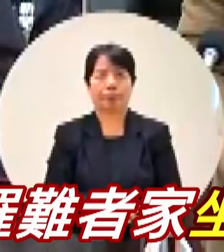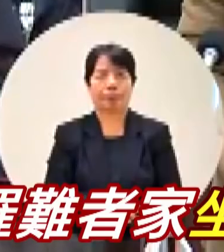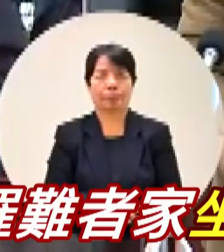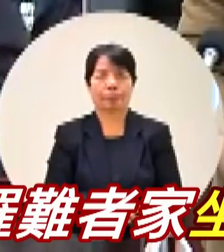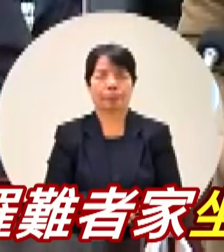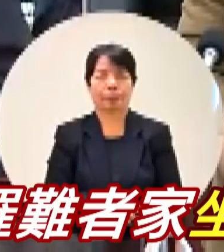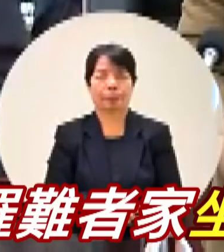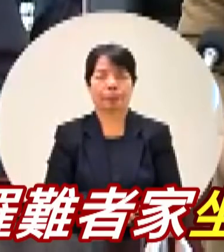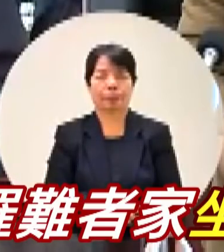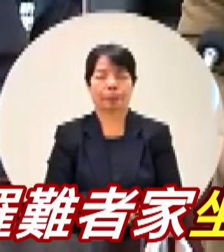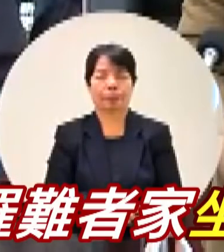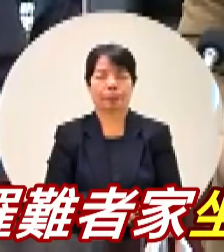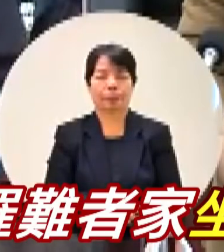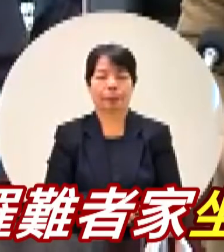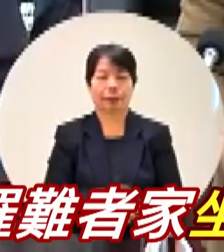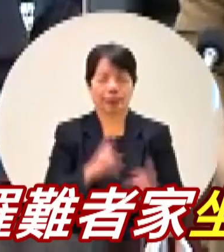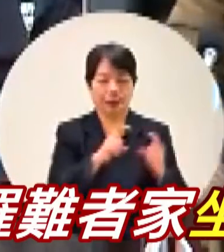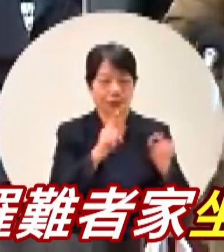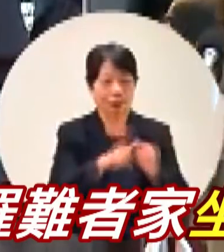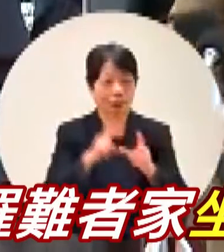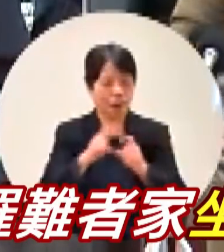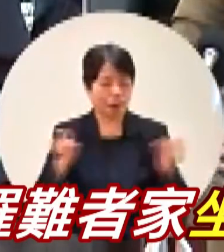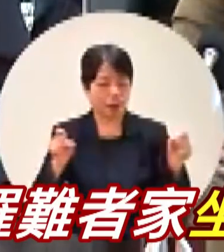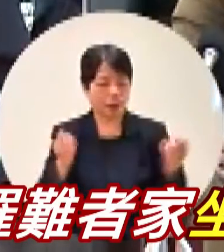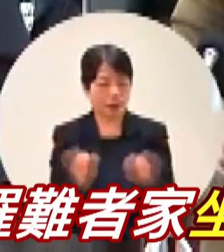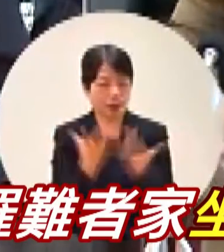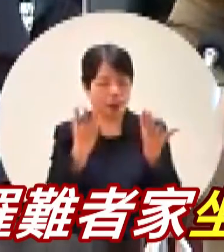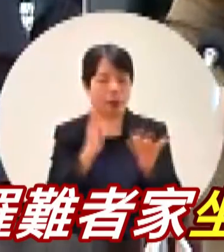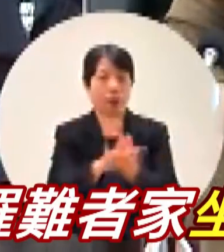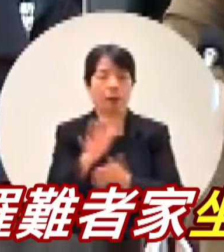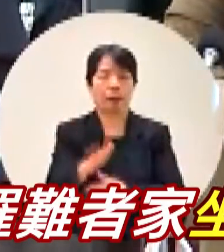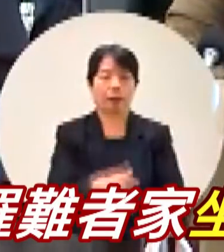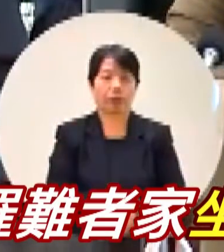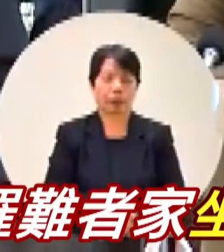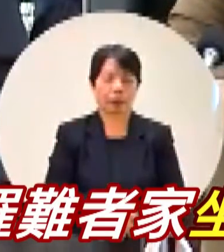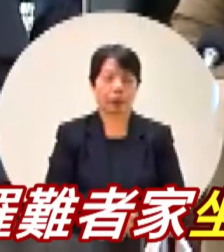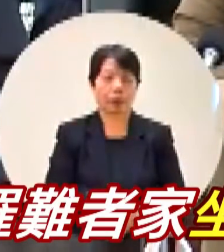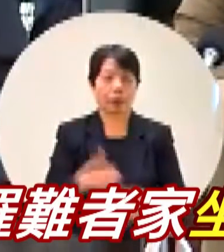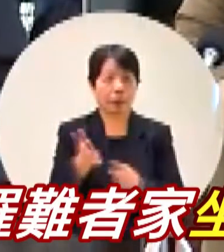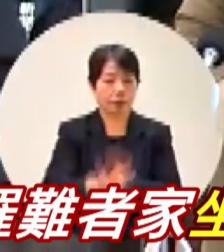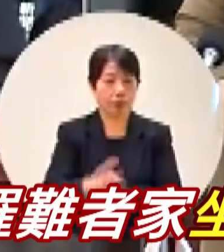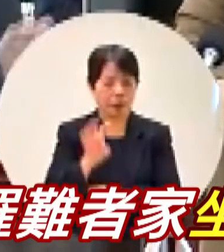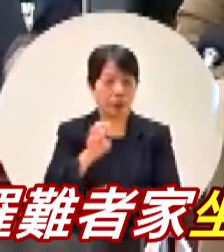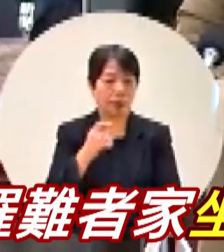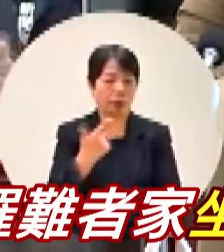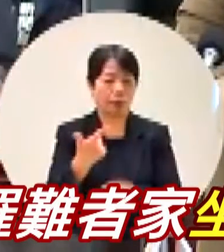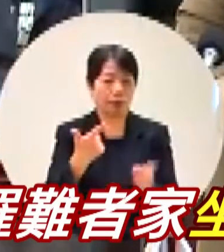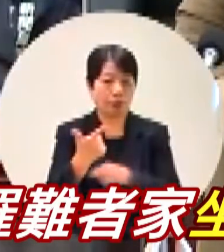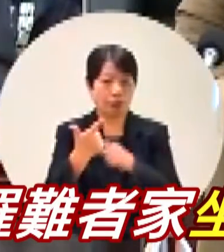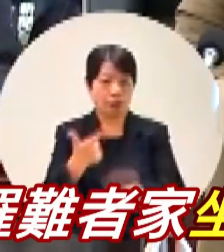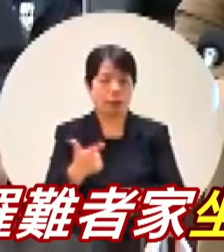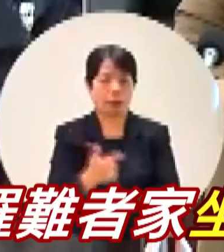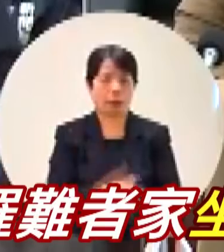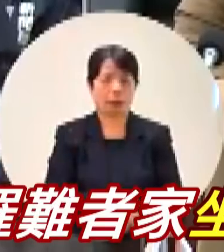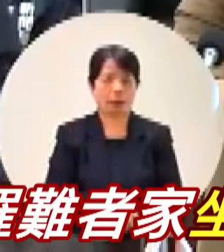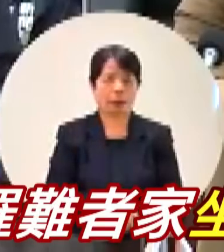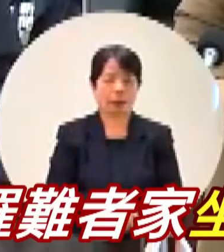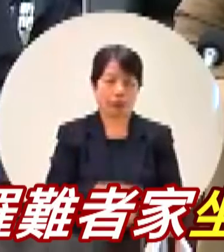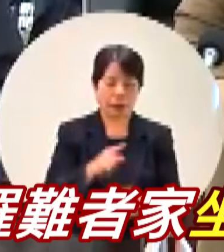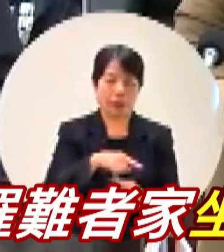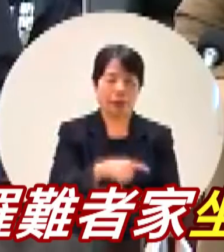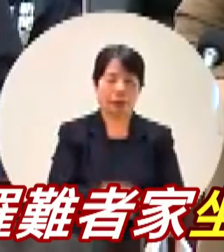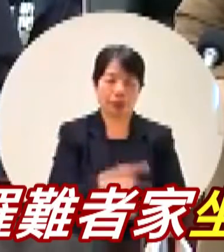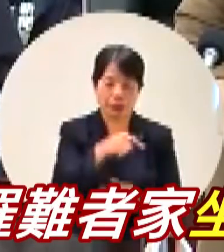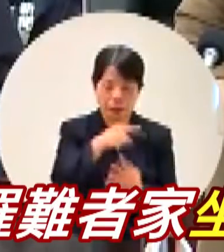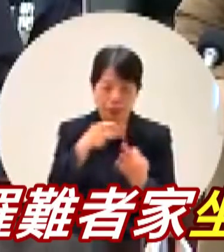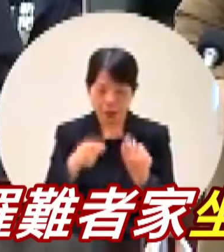这个陈忠诚事件之后，有46个受难的家属，我现在是一一的到